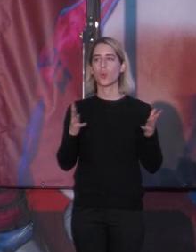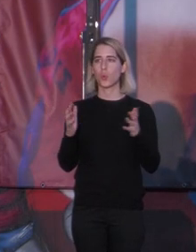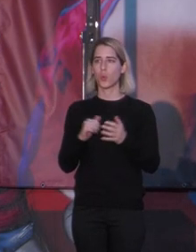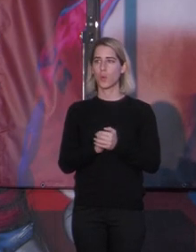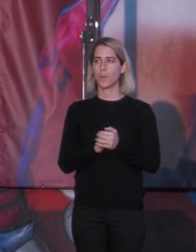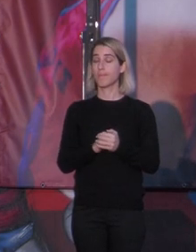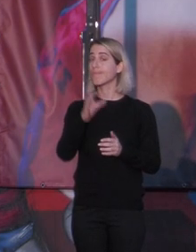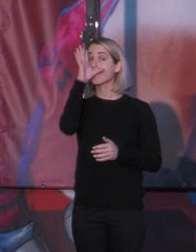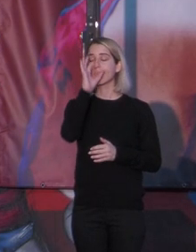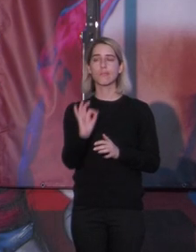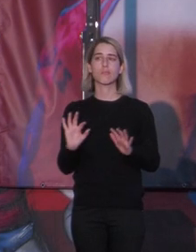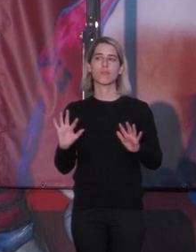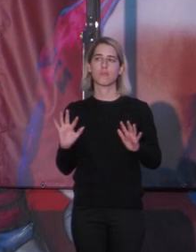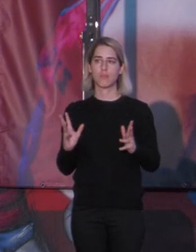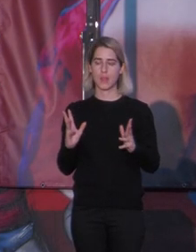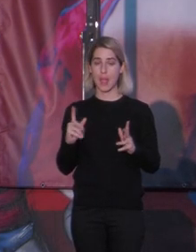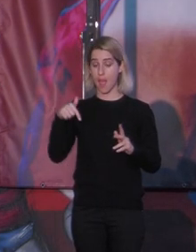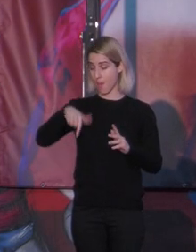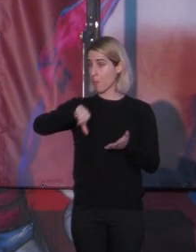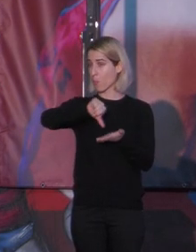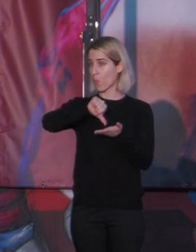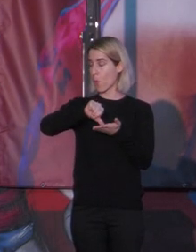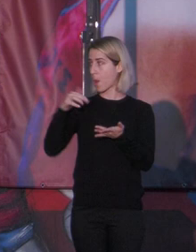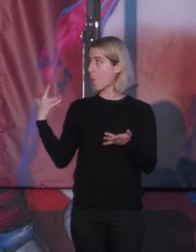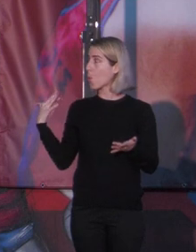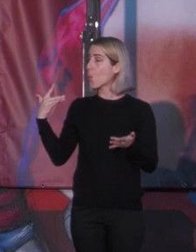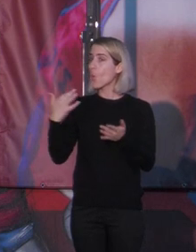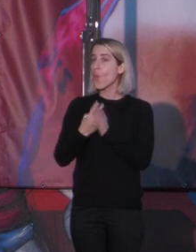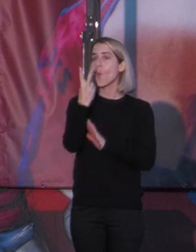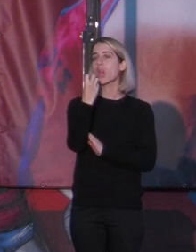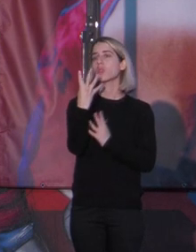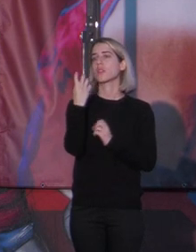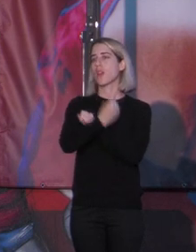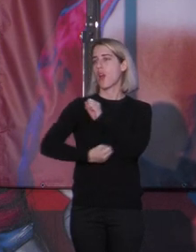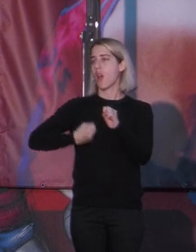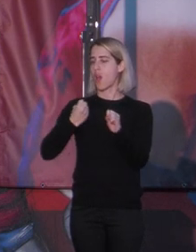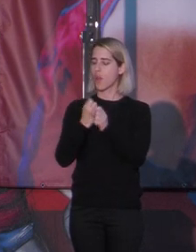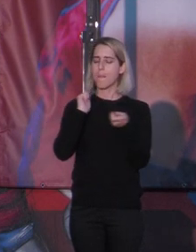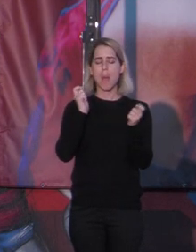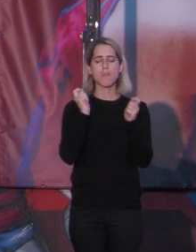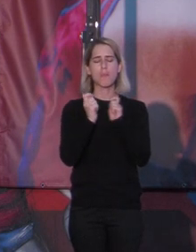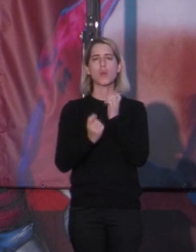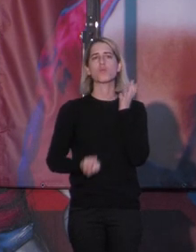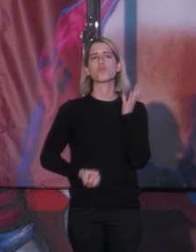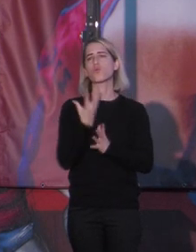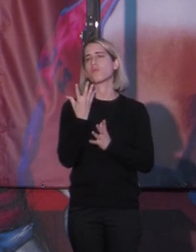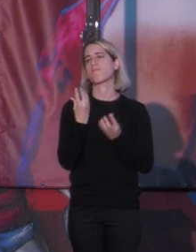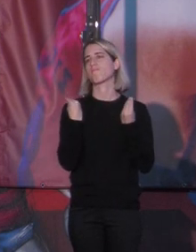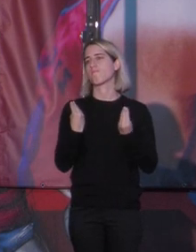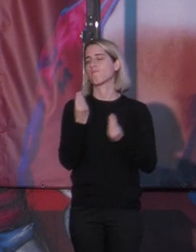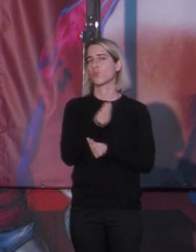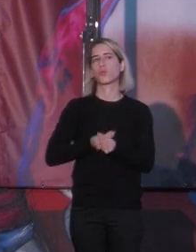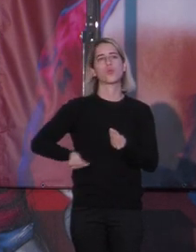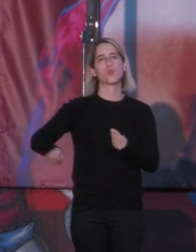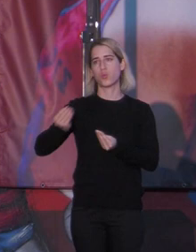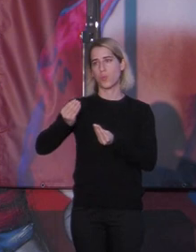Η πραγματικότητα είναι πως η πόλη μας τα τελευταία 24 χρόνια άλλαξε προς το καλύτερο. Οι